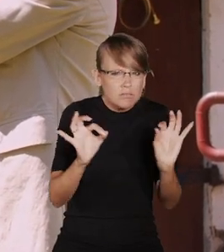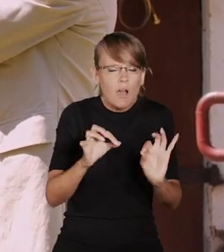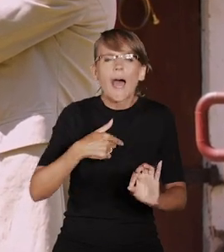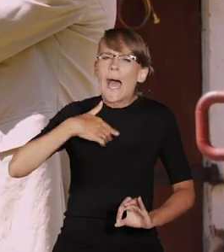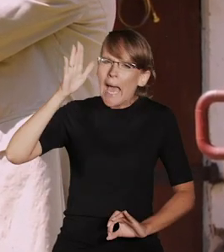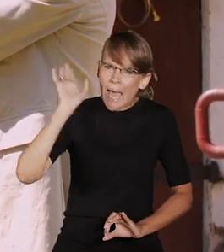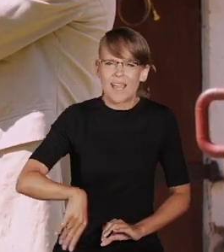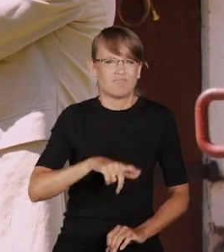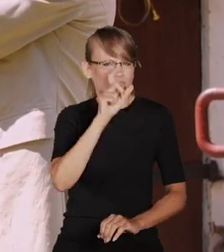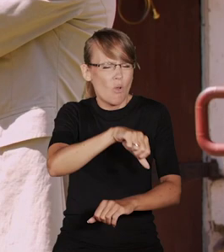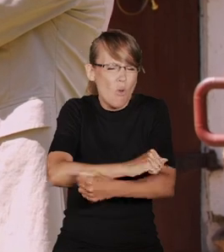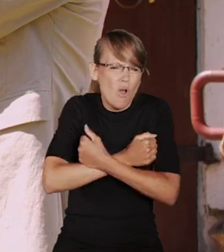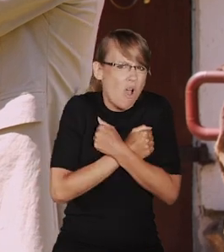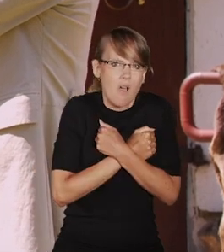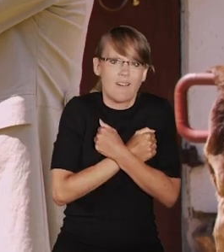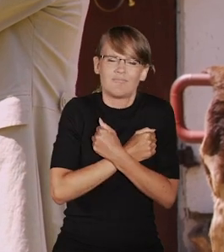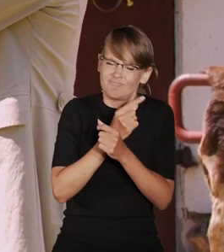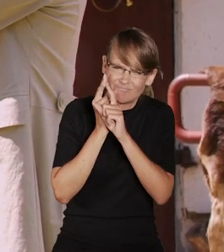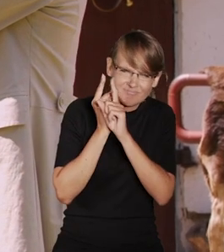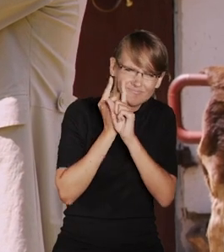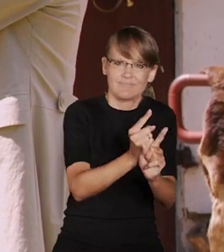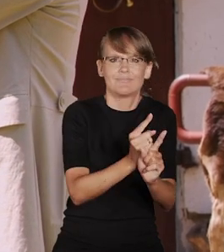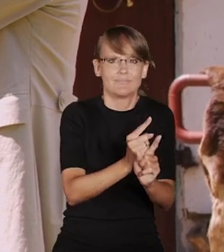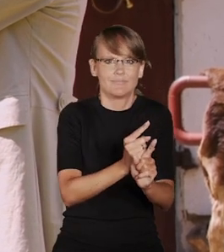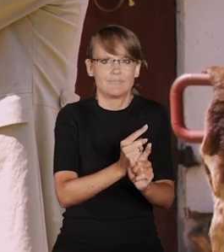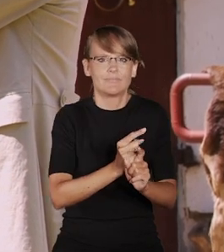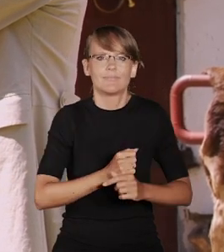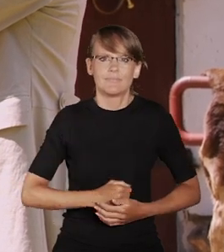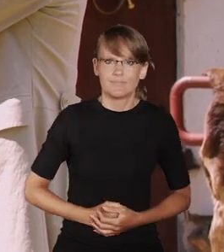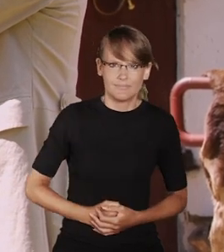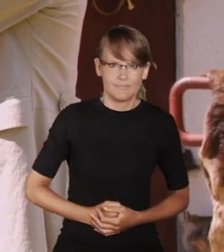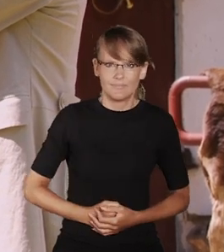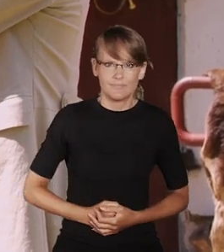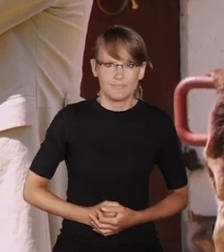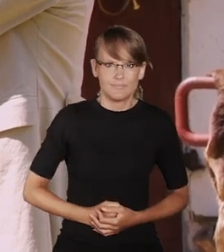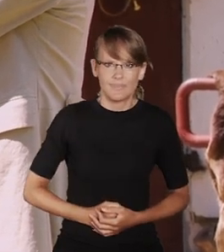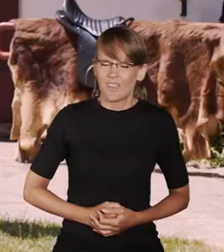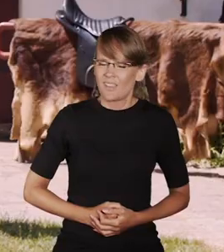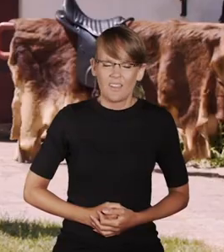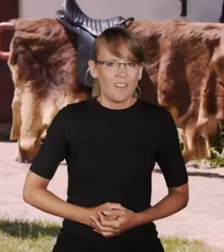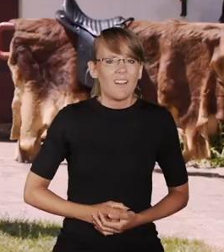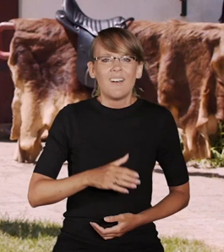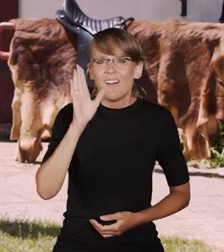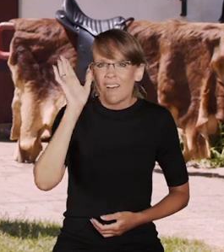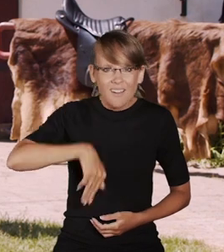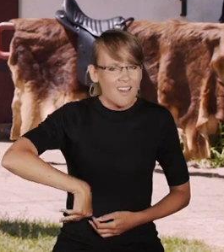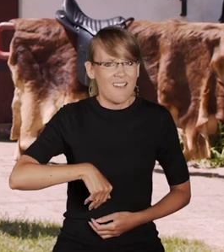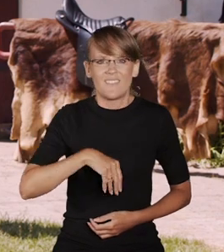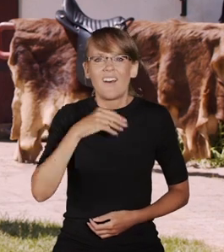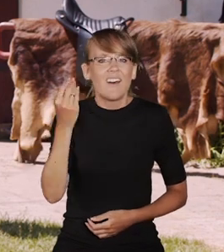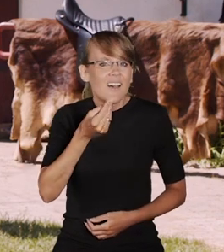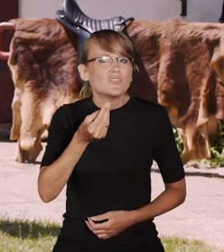szastał mymi pieniędzmi, igrał moim uczuciem. I pomimo to wszystko kochałam